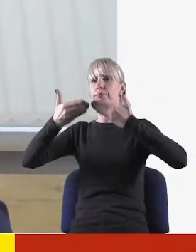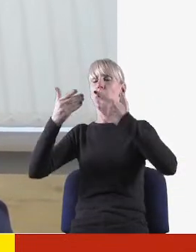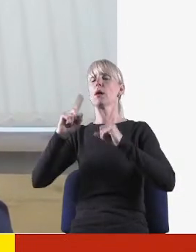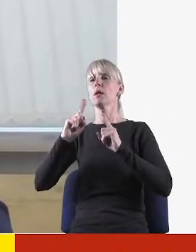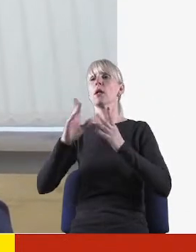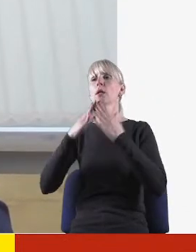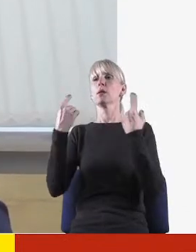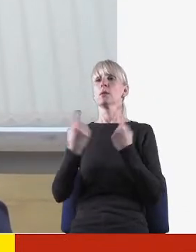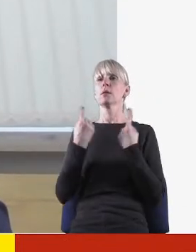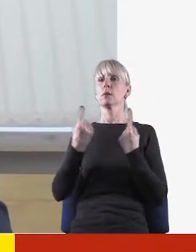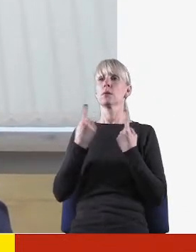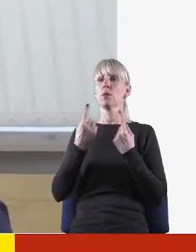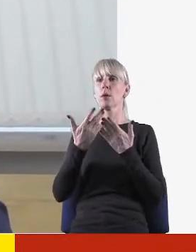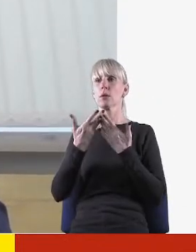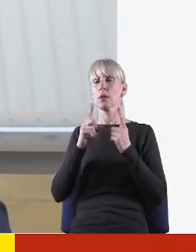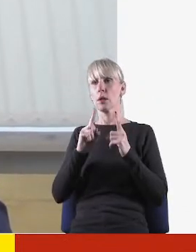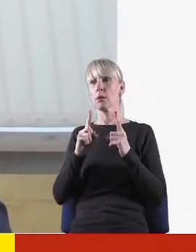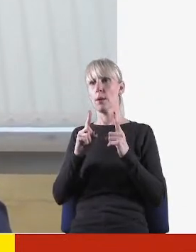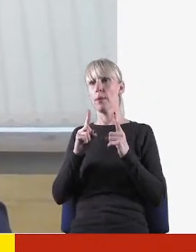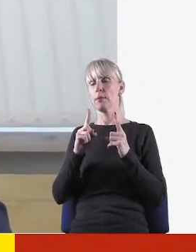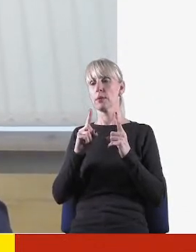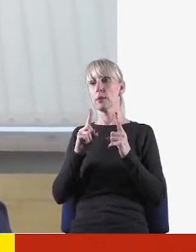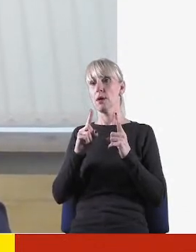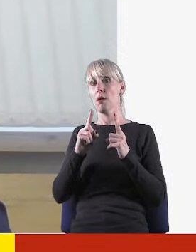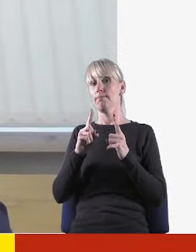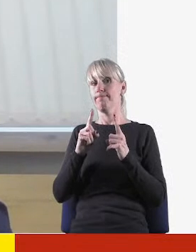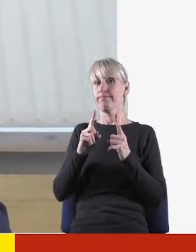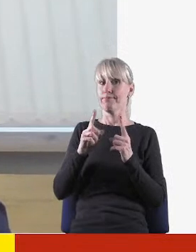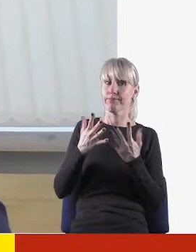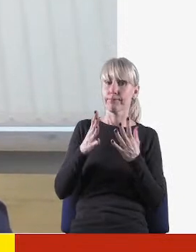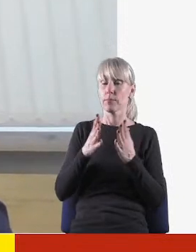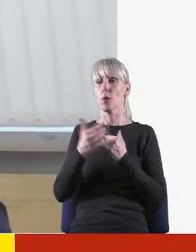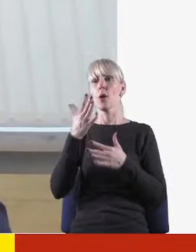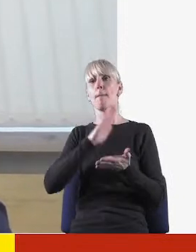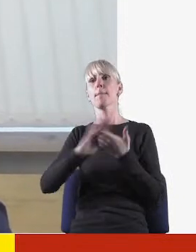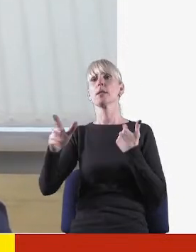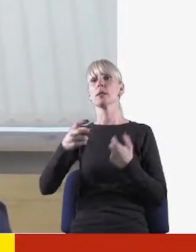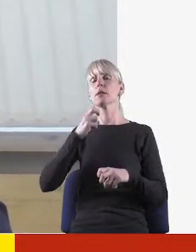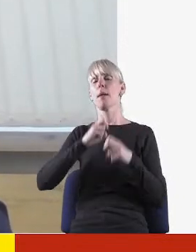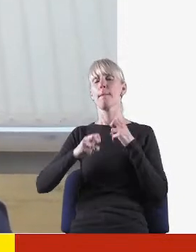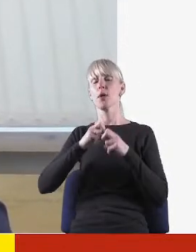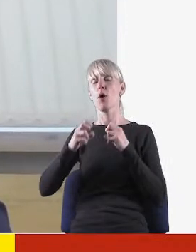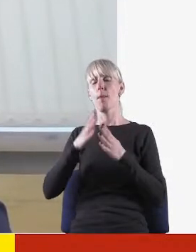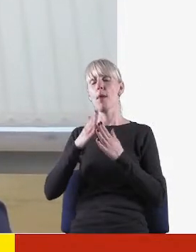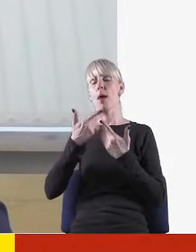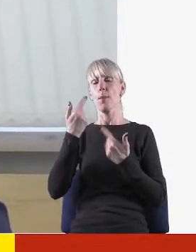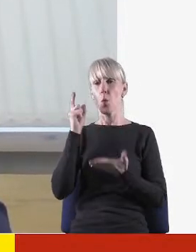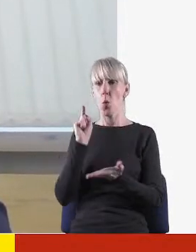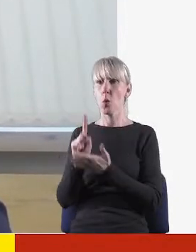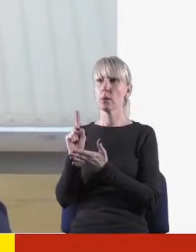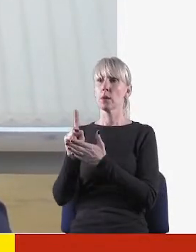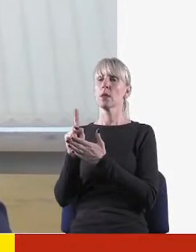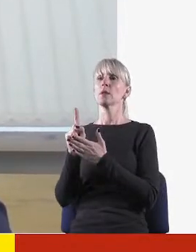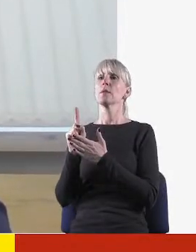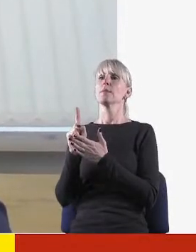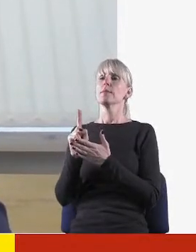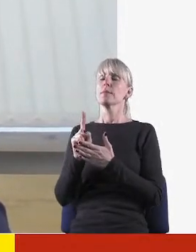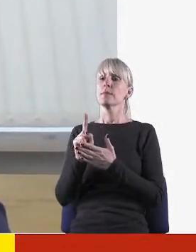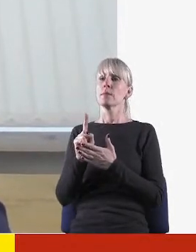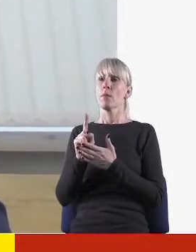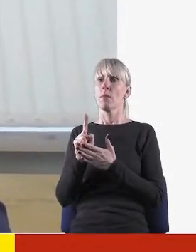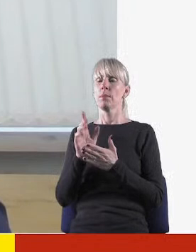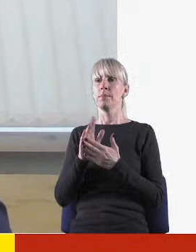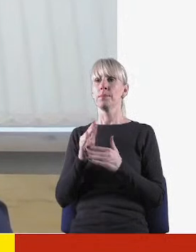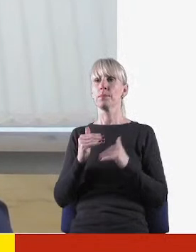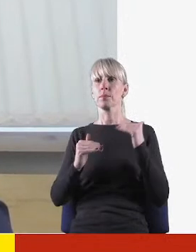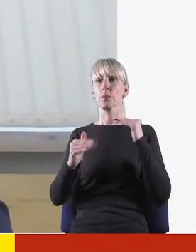nam chyba bez problemu pozwoli choćby na tego typu działanie, o którym w tej chwili powiedziałem, na jednak również